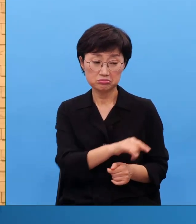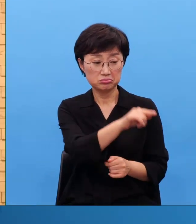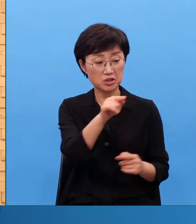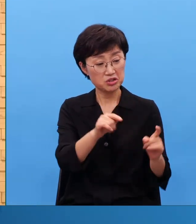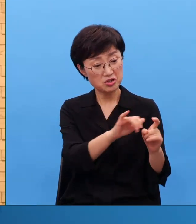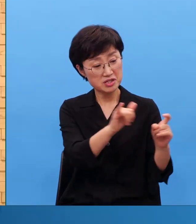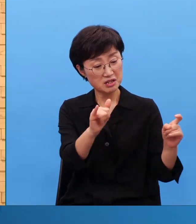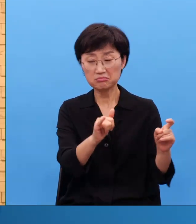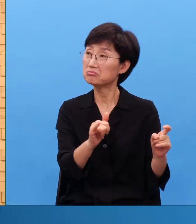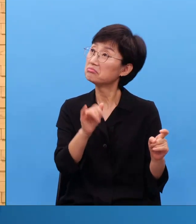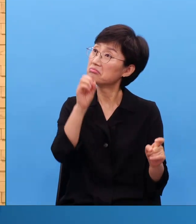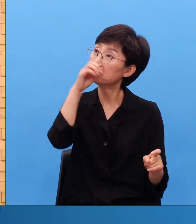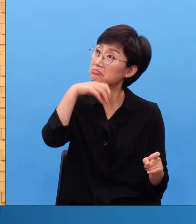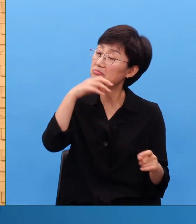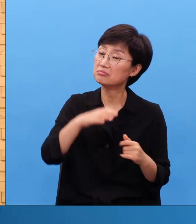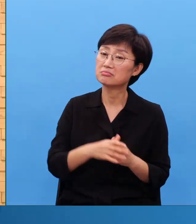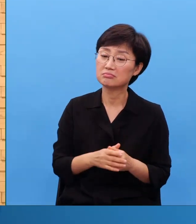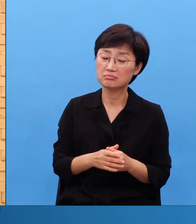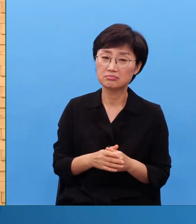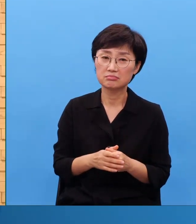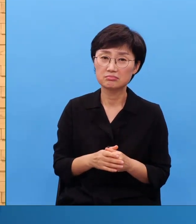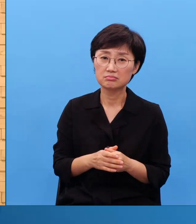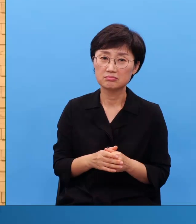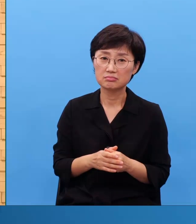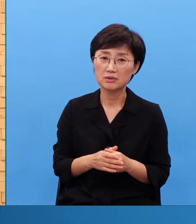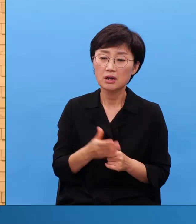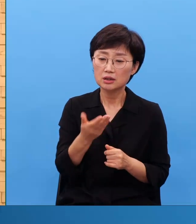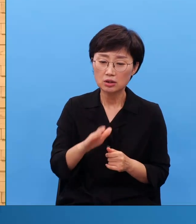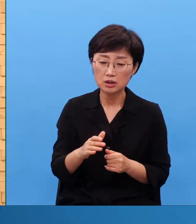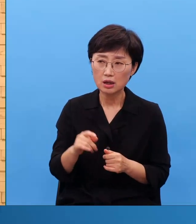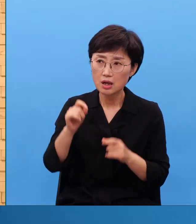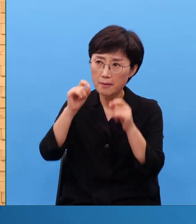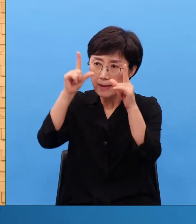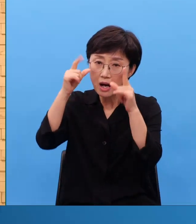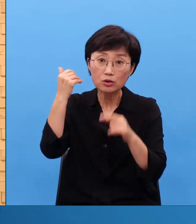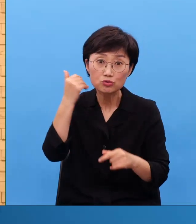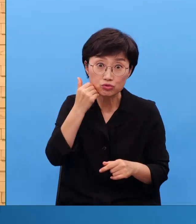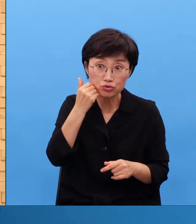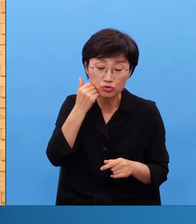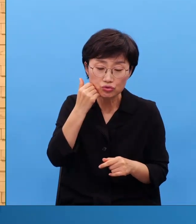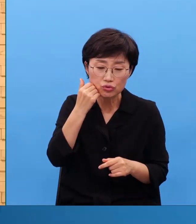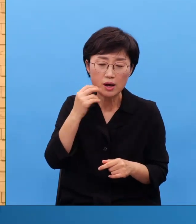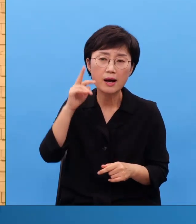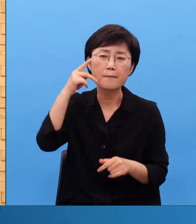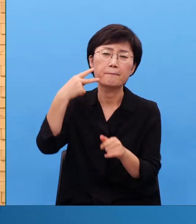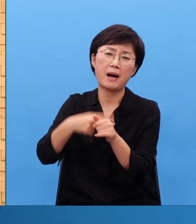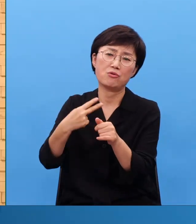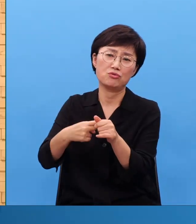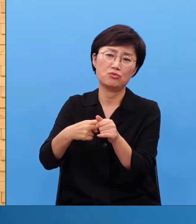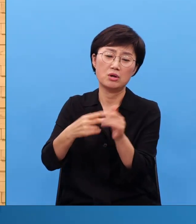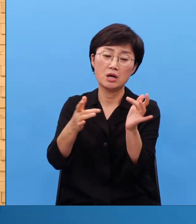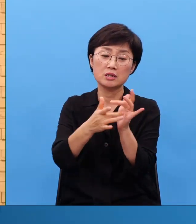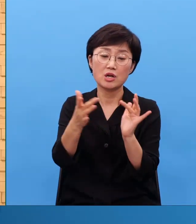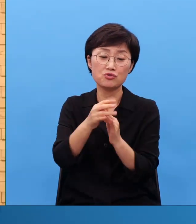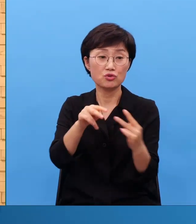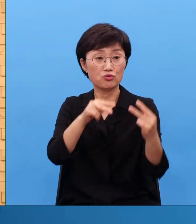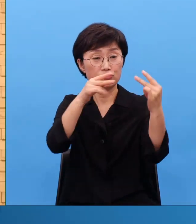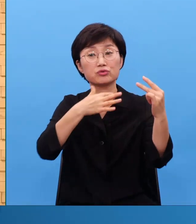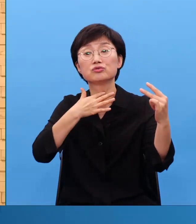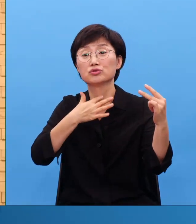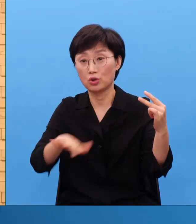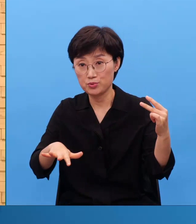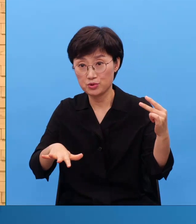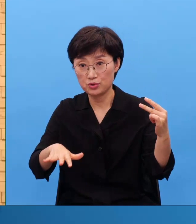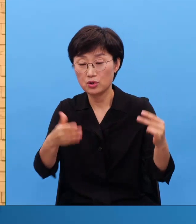it. 예수님 보지도 않았는데 깨달은 제자가 나왔어요. 이 바울입니다. But there was a disciple who didn't even see Jesus, and he realized, 사도행전 and that 19장